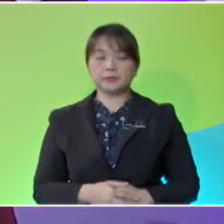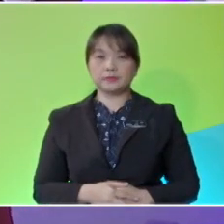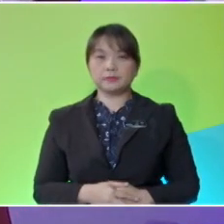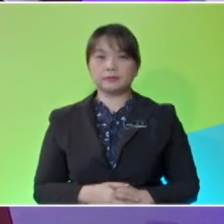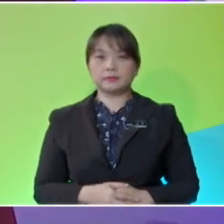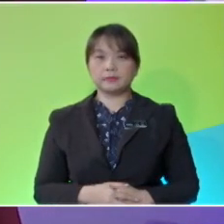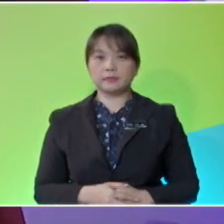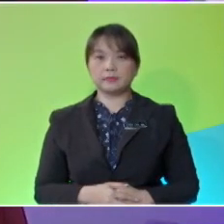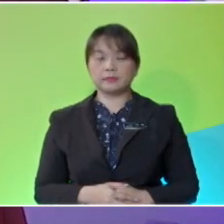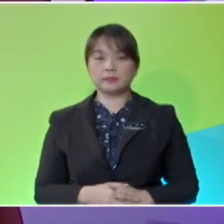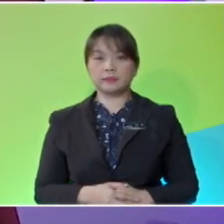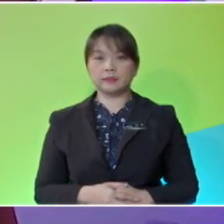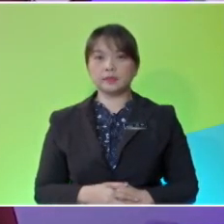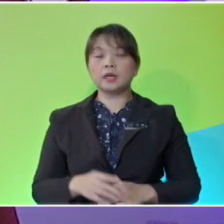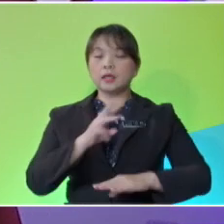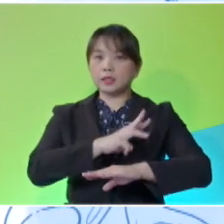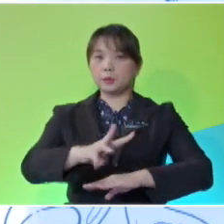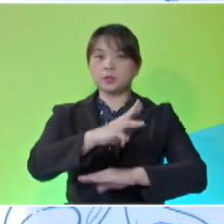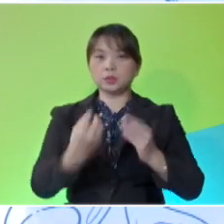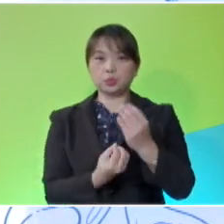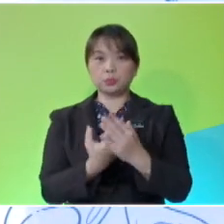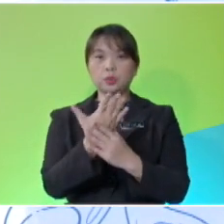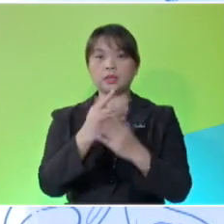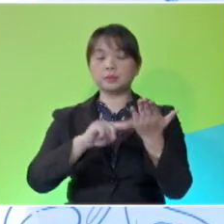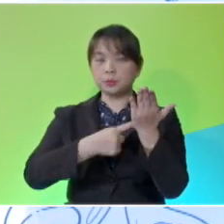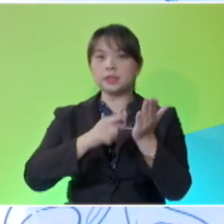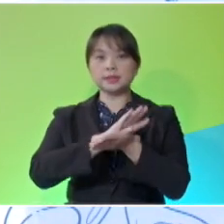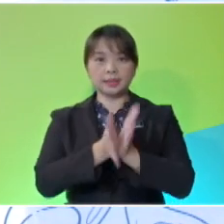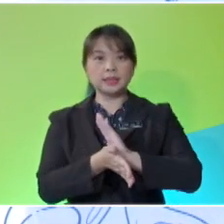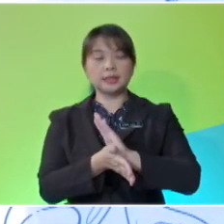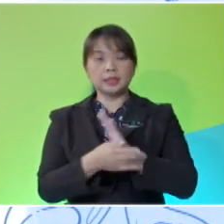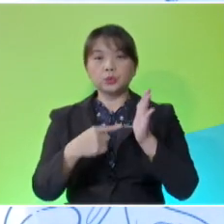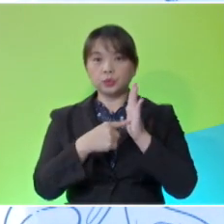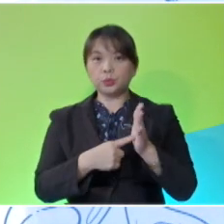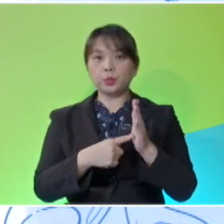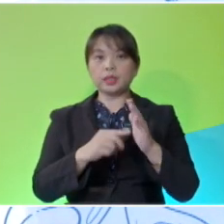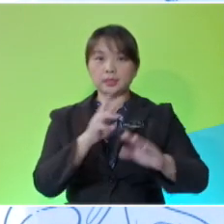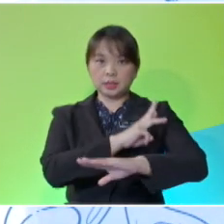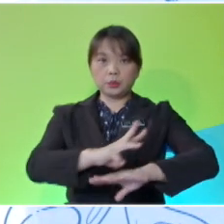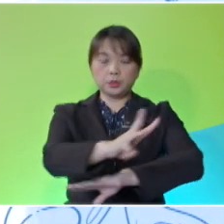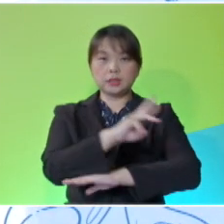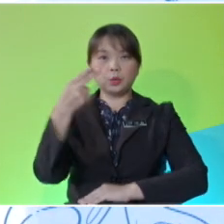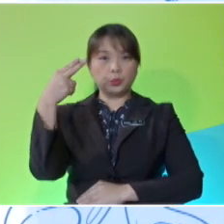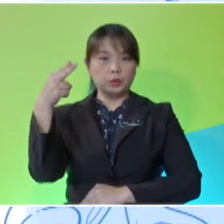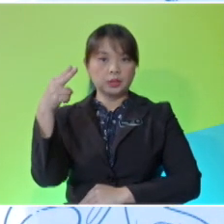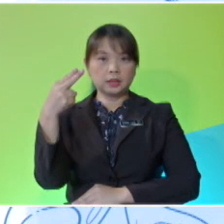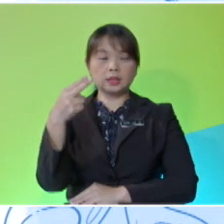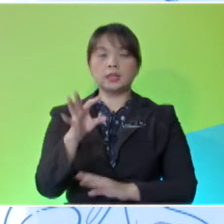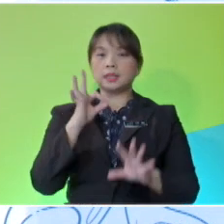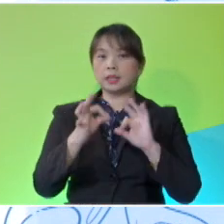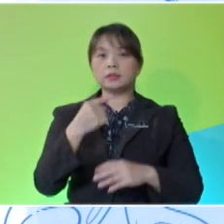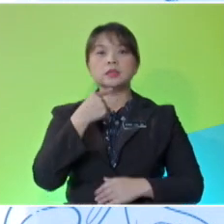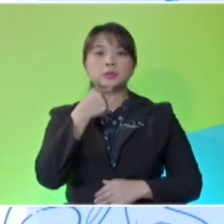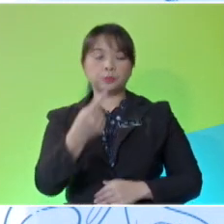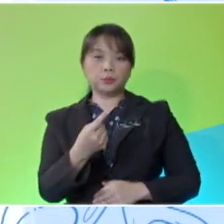kawasan tumbuhan sudah jadi yaitu ia menunjukkan kawasan hutan apabila kita sebut kawasan tumbuhan sudah jadi atau